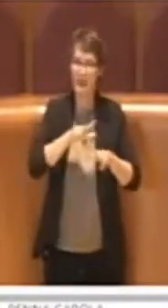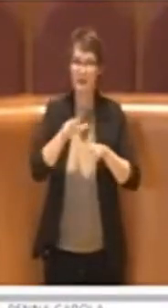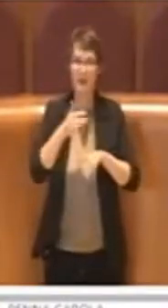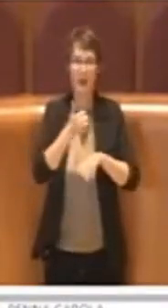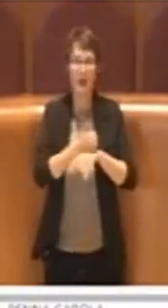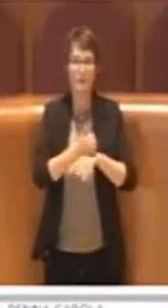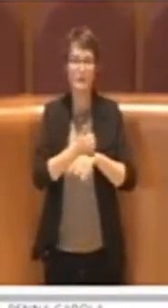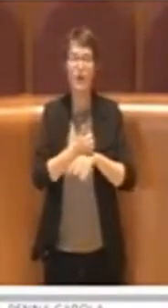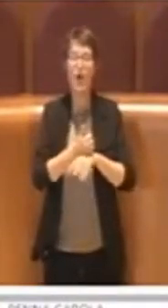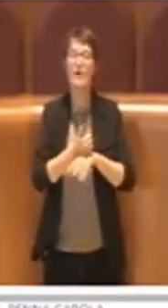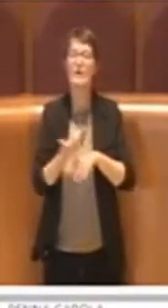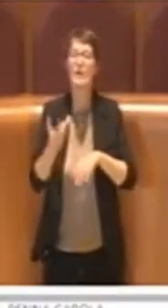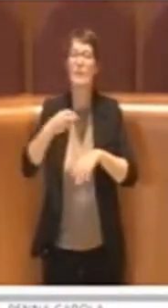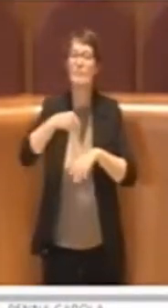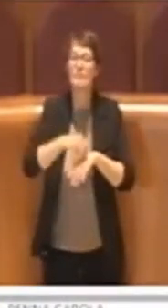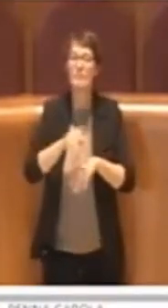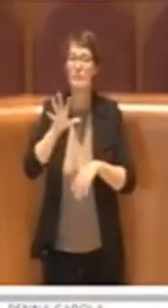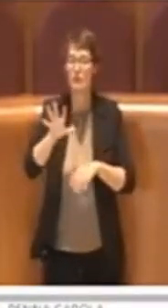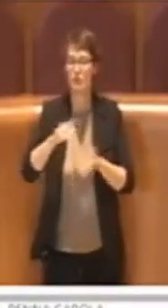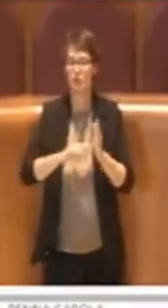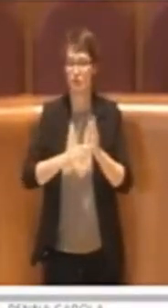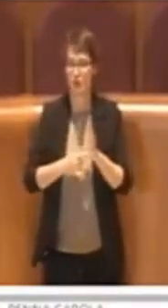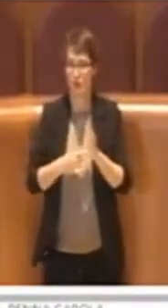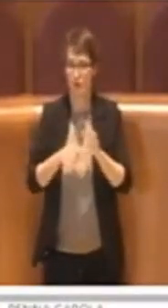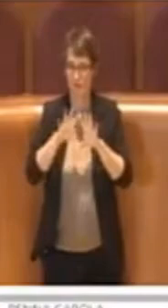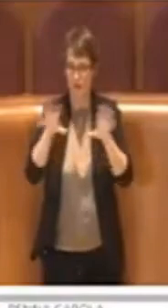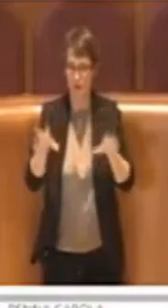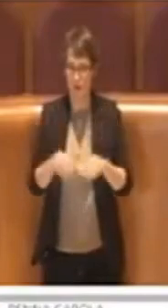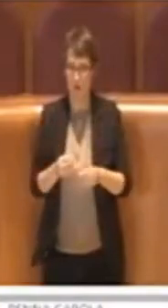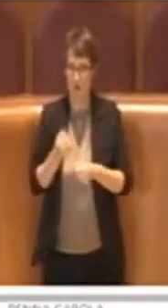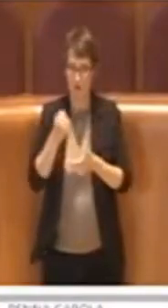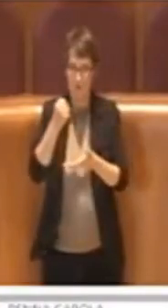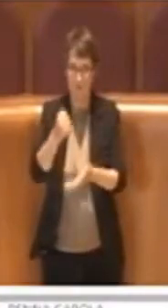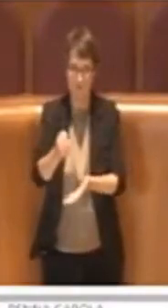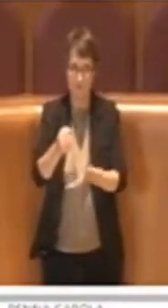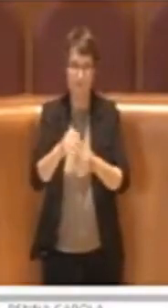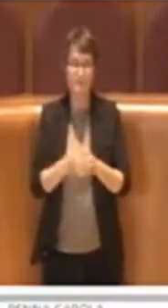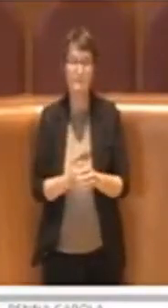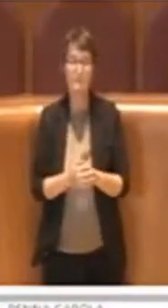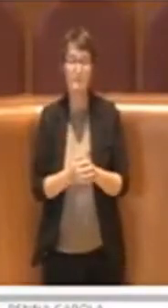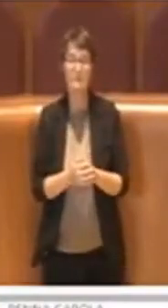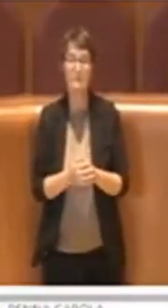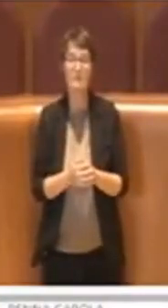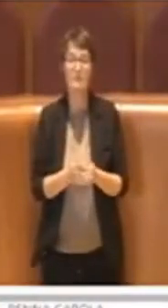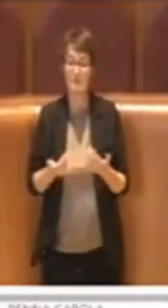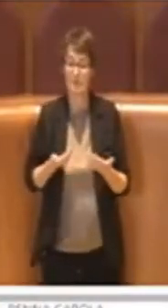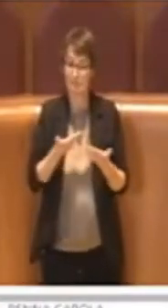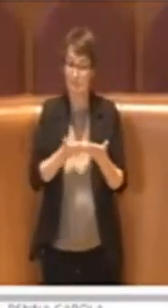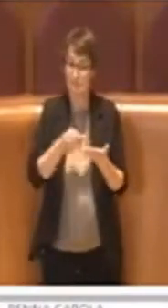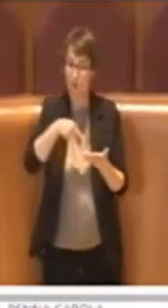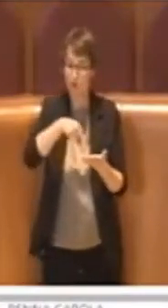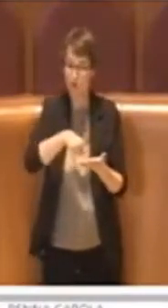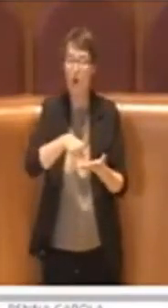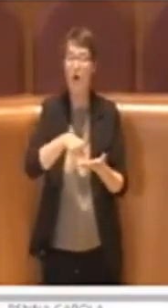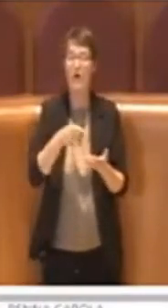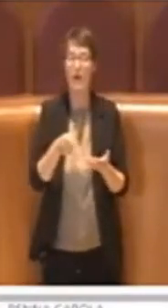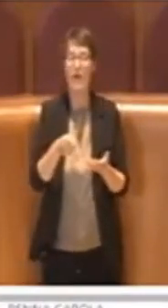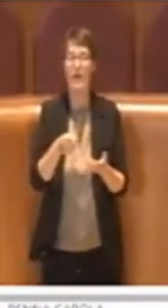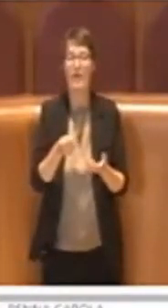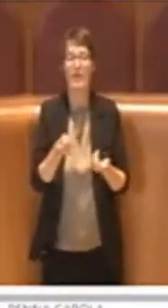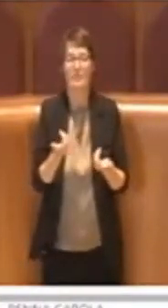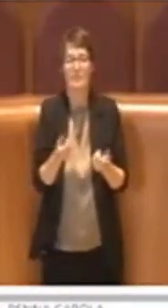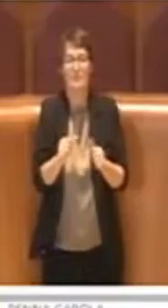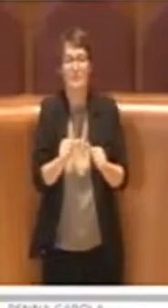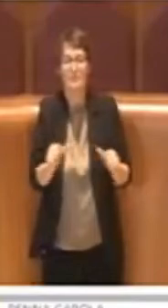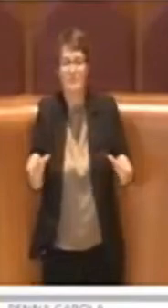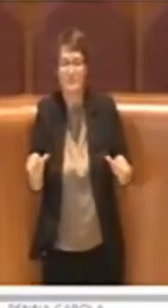Allora, l'oggetto della mozione è la sostenibilità ambientale in ambito edilizia e quindi anche